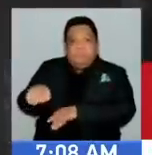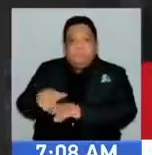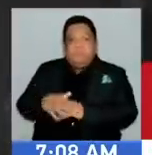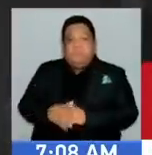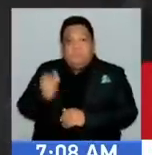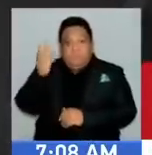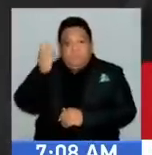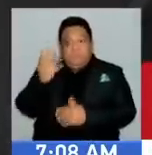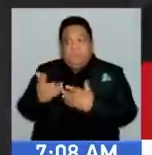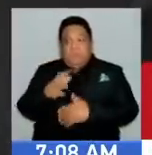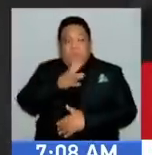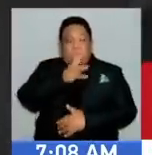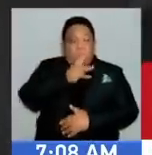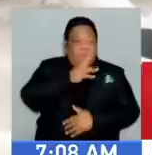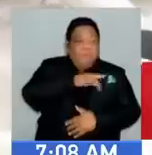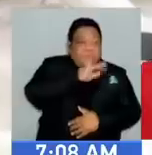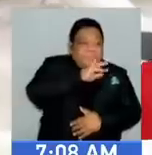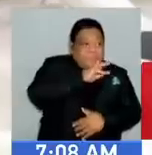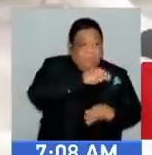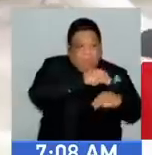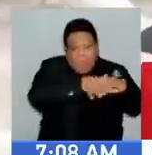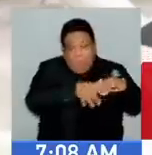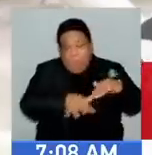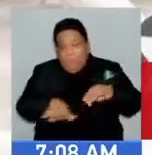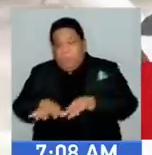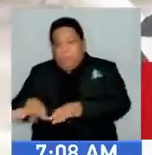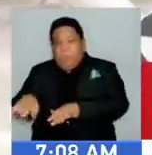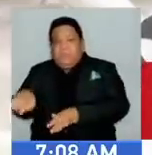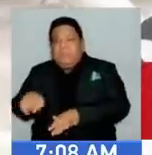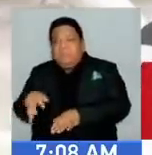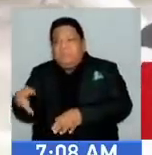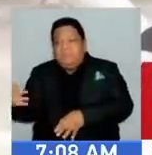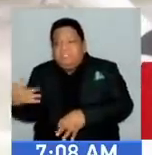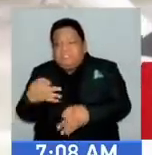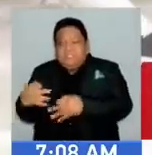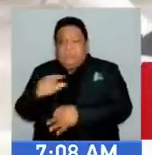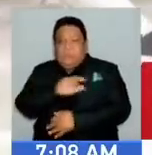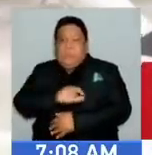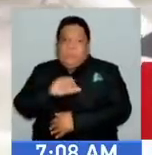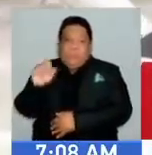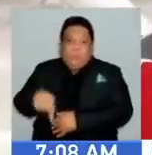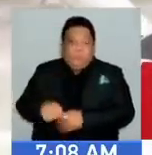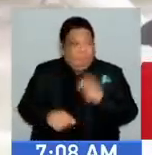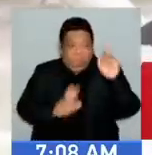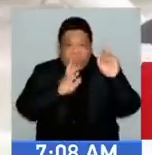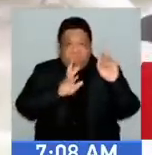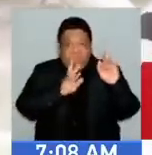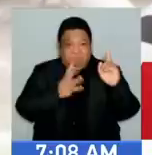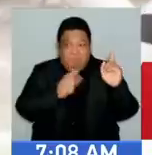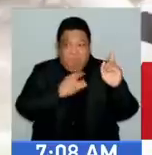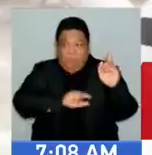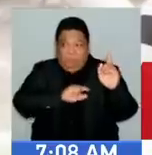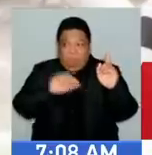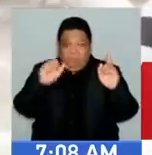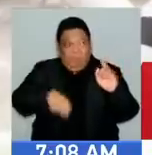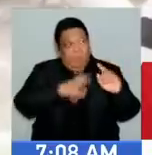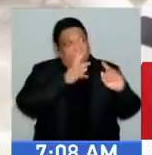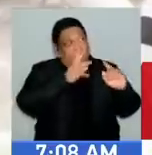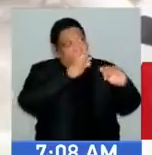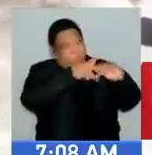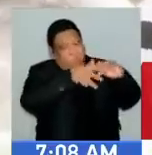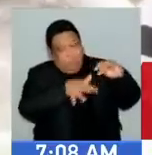mula sa mga bundok iwasan tila y yung possible quality ng tubig na nanggagaling sa kapuntukan tapos yung possible na ragasa ng tubig